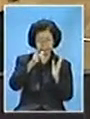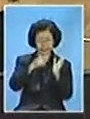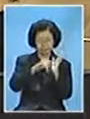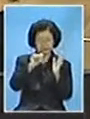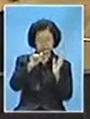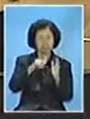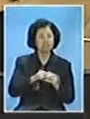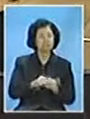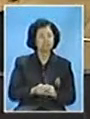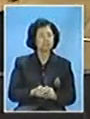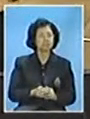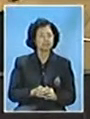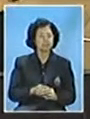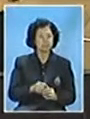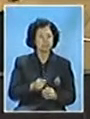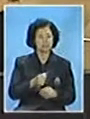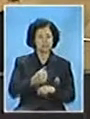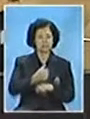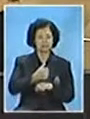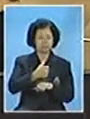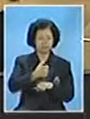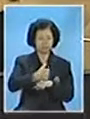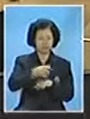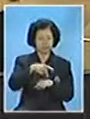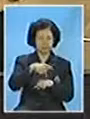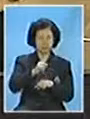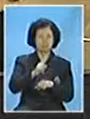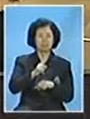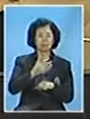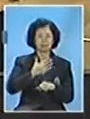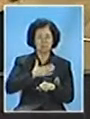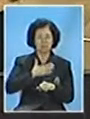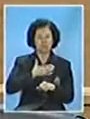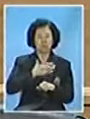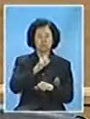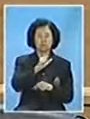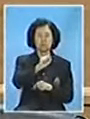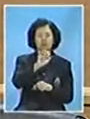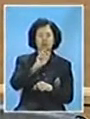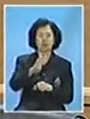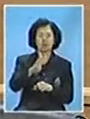ท่านประธานที่เคารพกับผมวันชัยสอนสิริสมาชิกวุฒิสภา